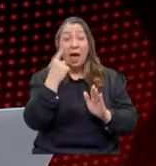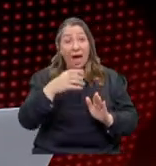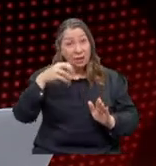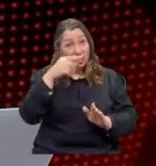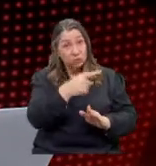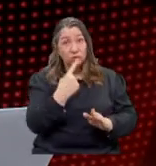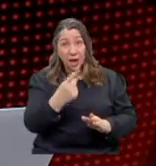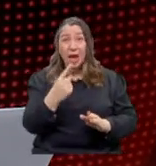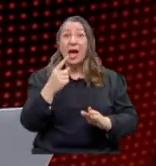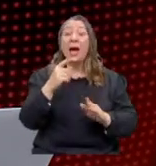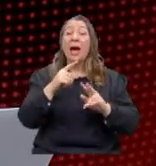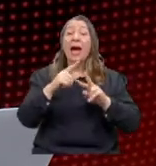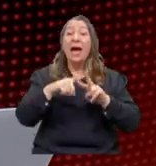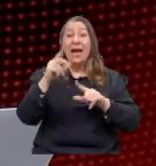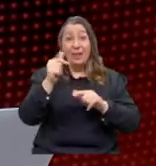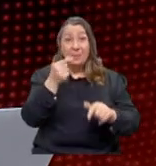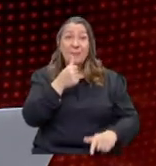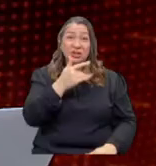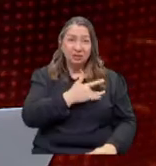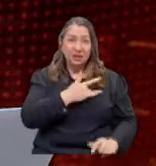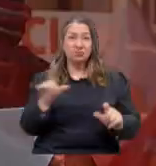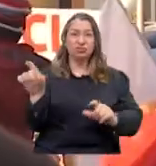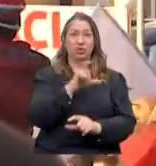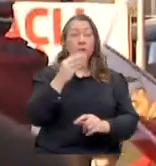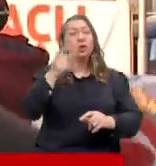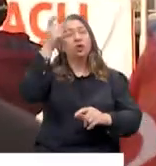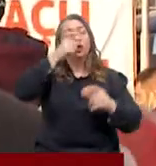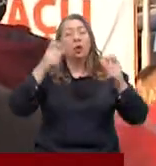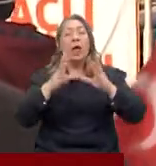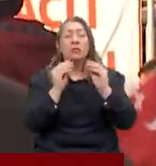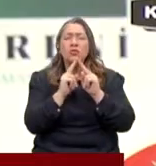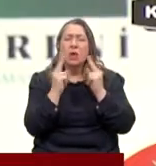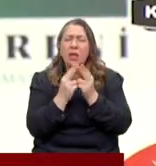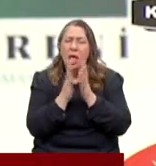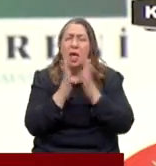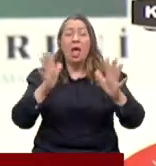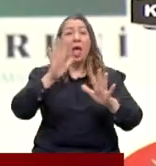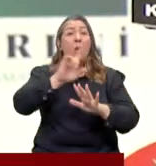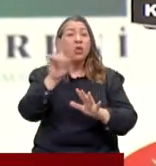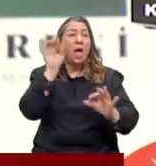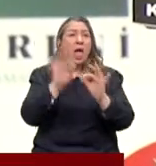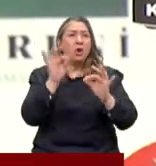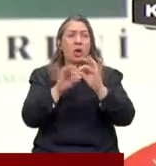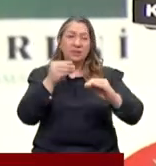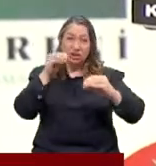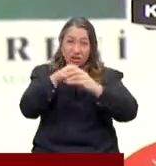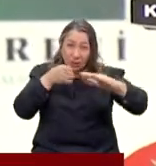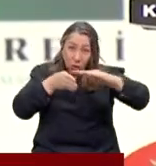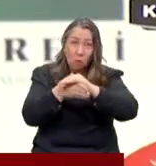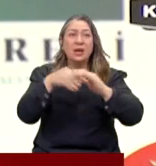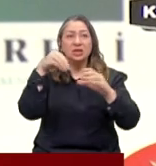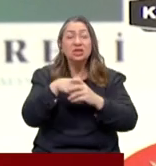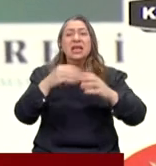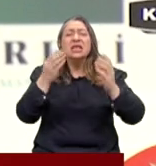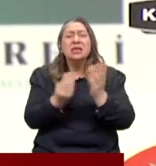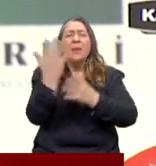Ali Babacan'dan yanıtlar geldi. Ülkemizi dünyanın en büyük 10 ekonomisi arasına sokmak için